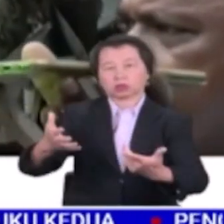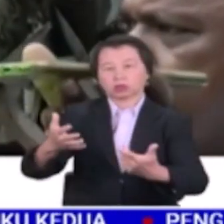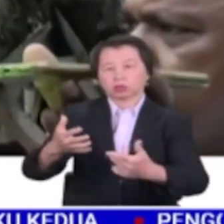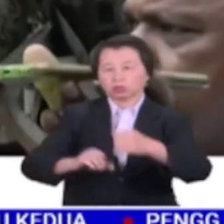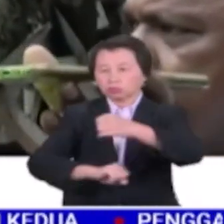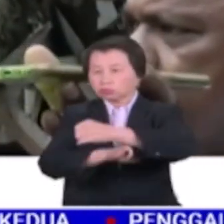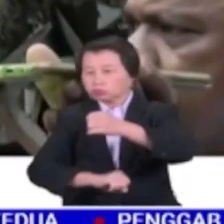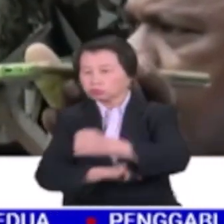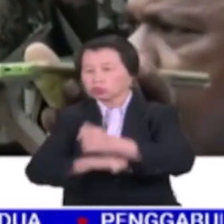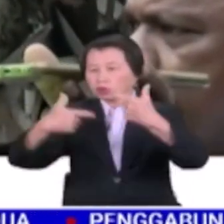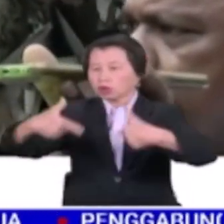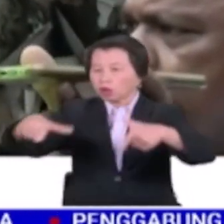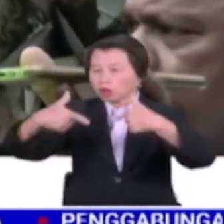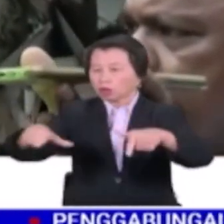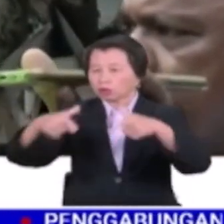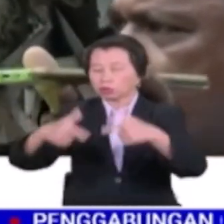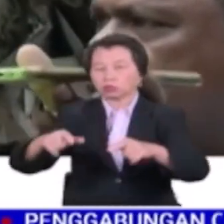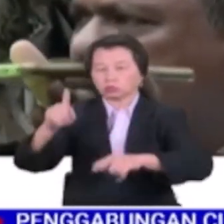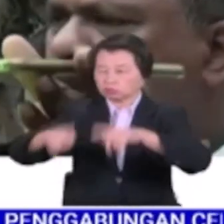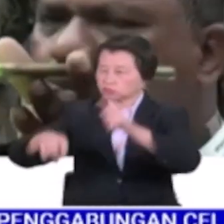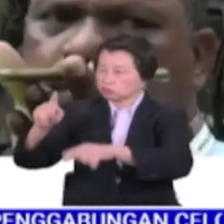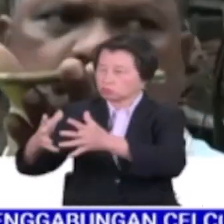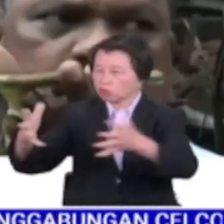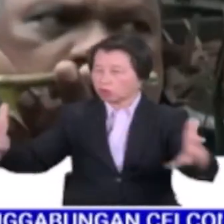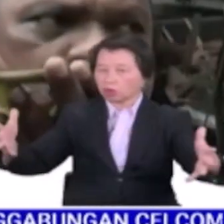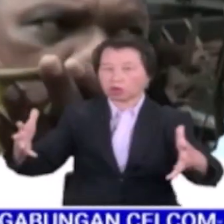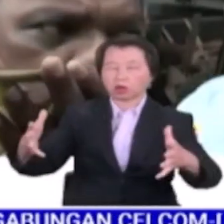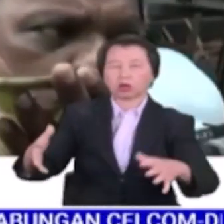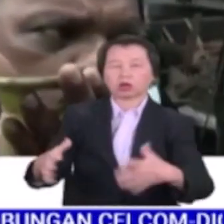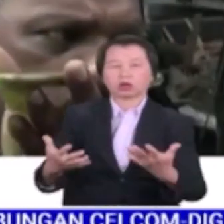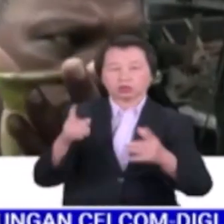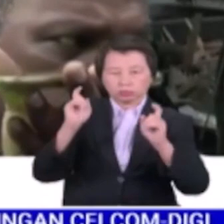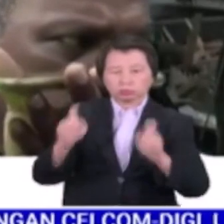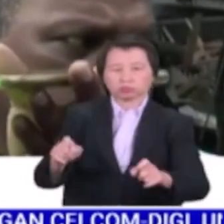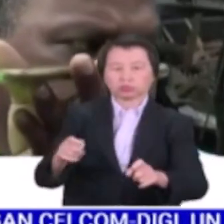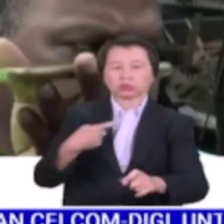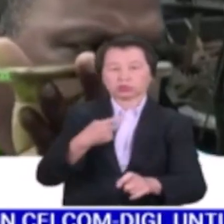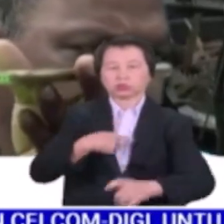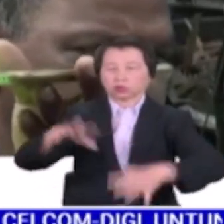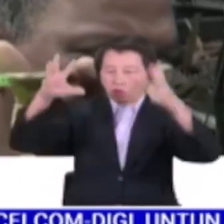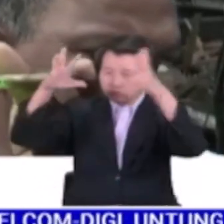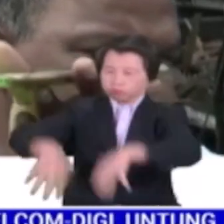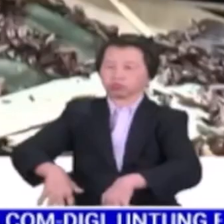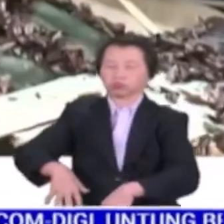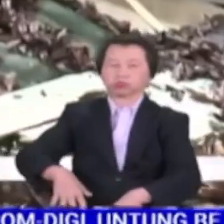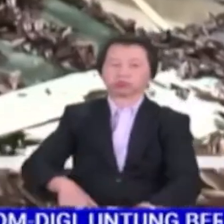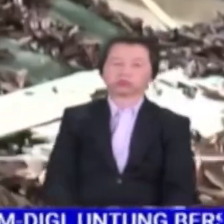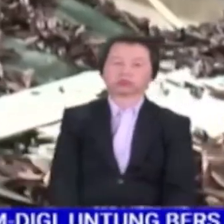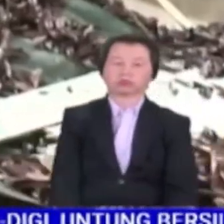struktur-struktur bekayu dan sebagainya zinc dan sebagainya yang perlu kita robohkan